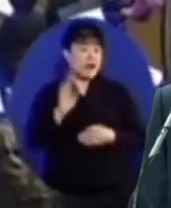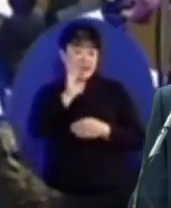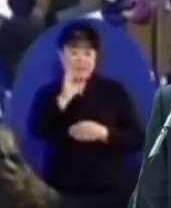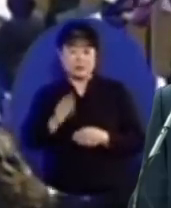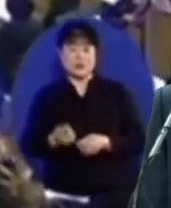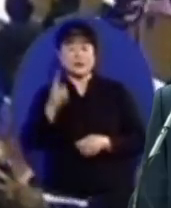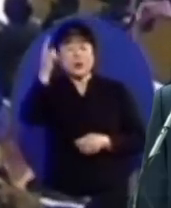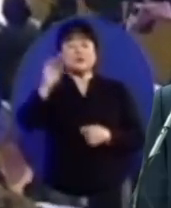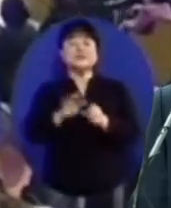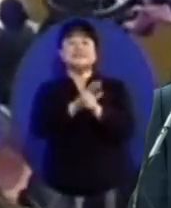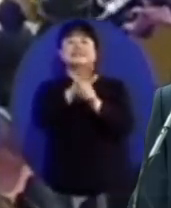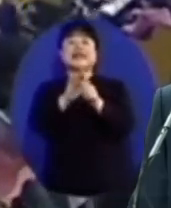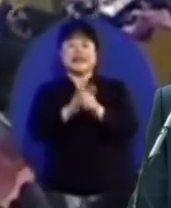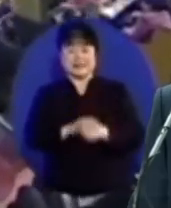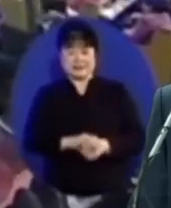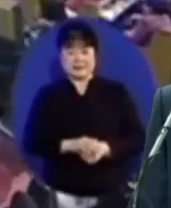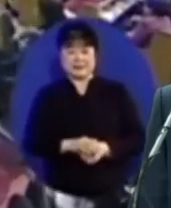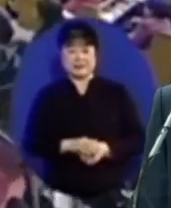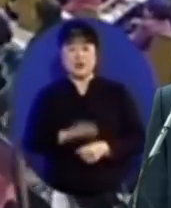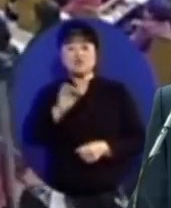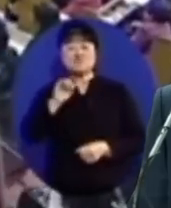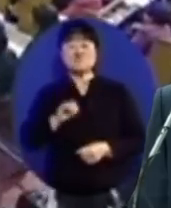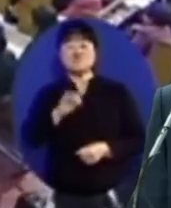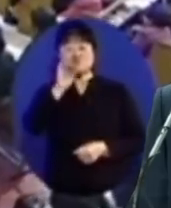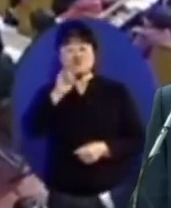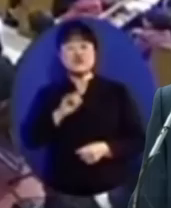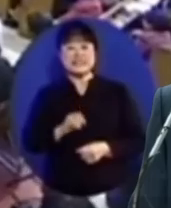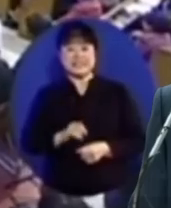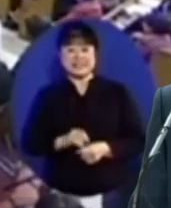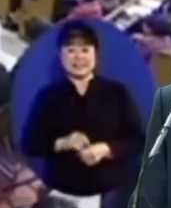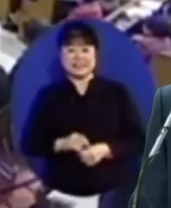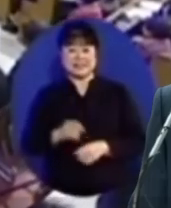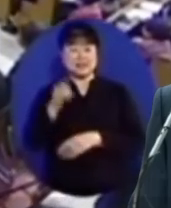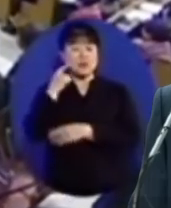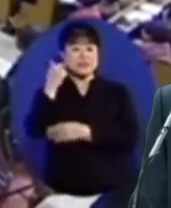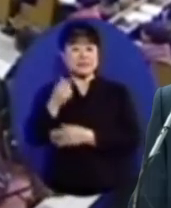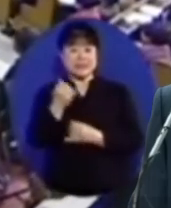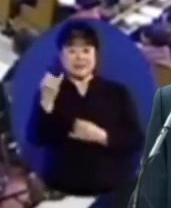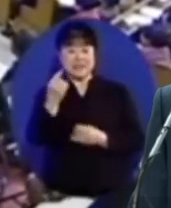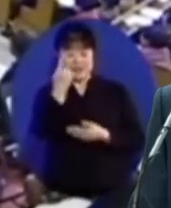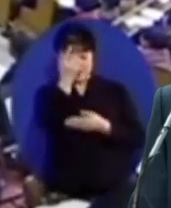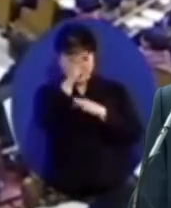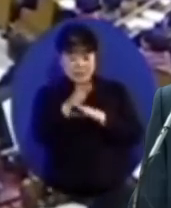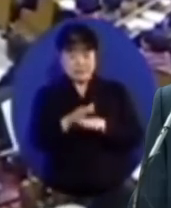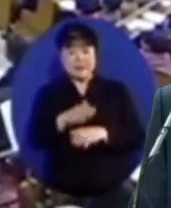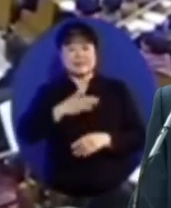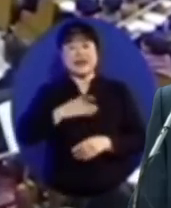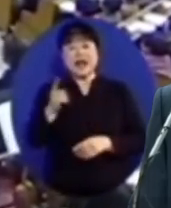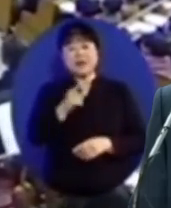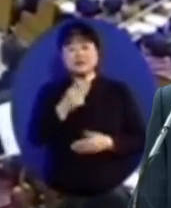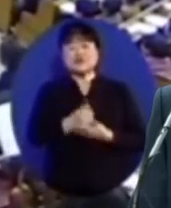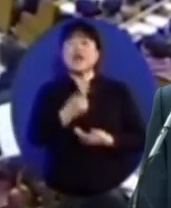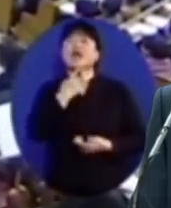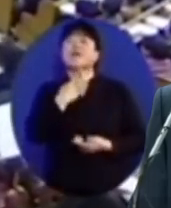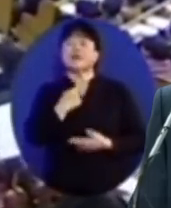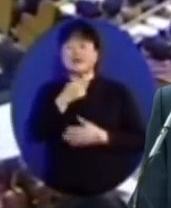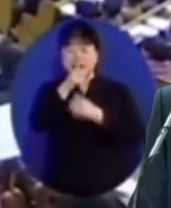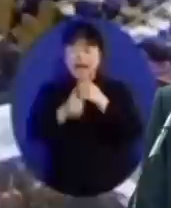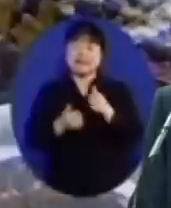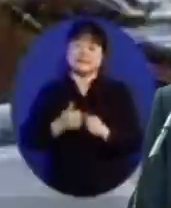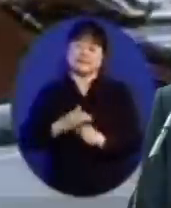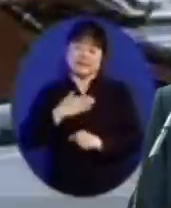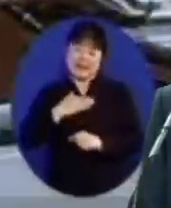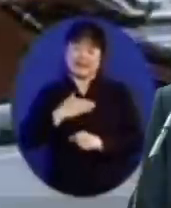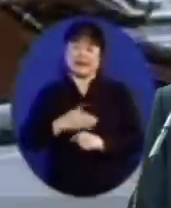않습니다. 유명한 부흥사인 무디에게 어느 날 여자 교인 한 사람이 찾아와서 이렇게 말했습니다. 제가 아무리 죄를 범해도 하나님은